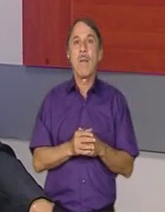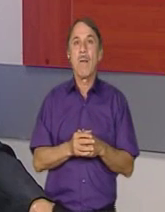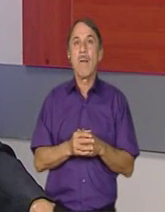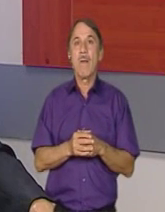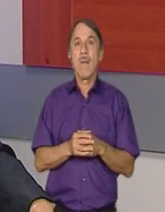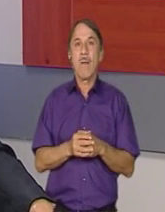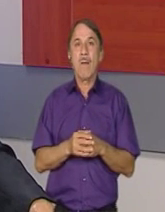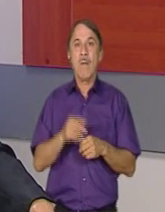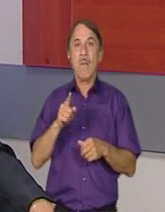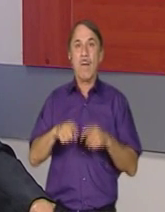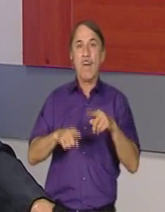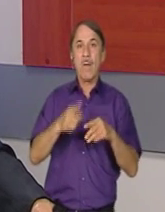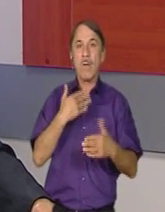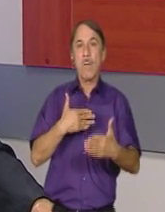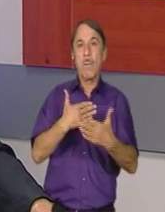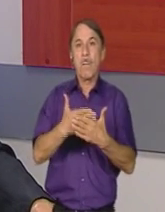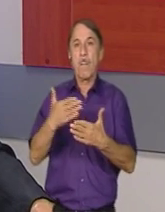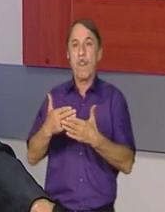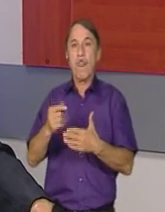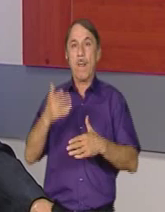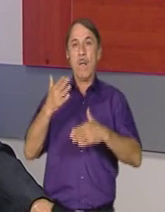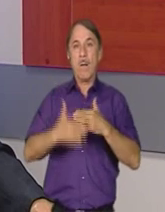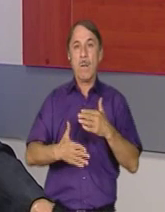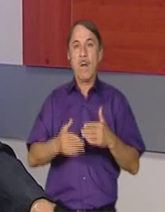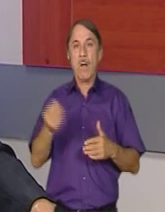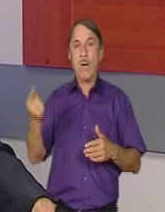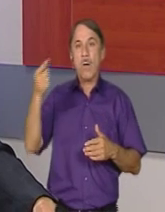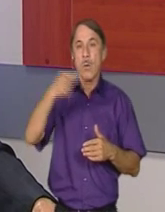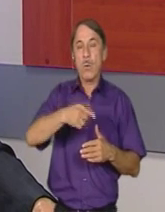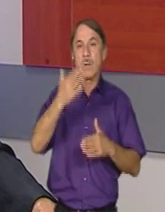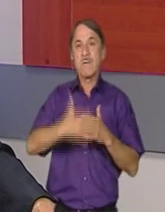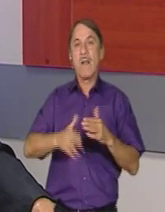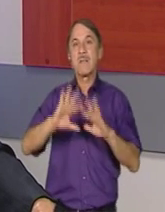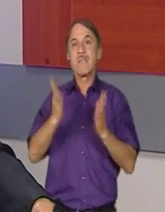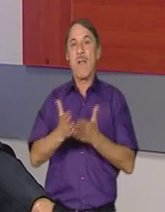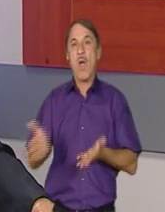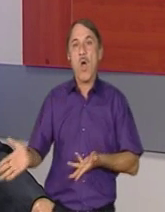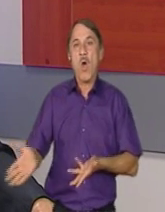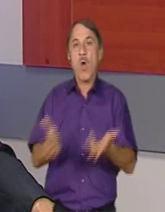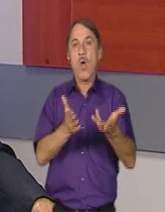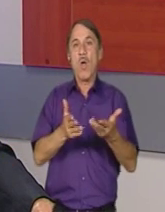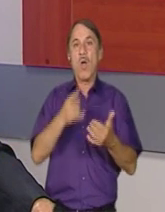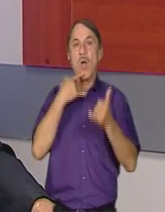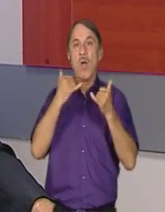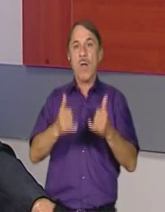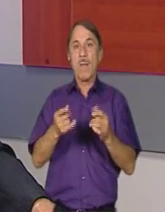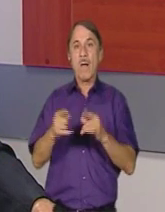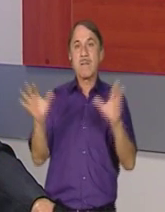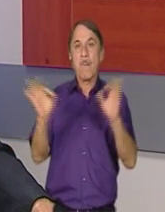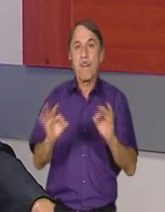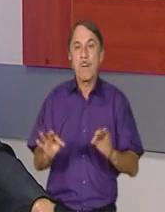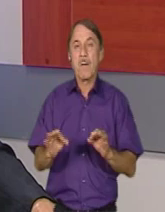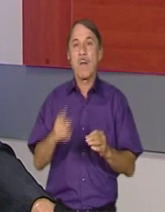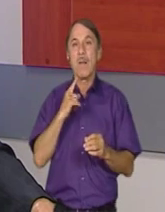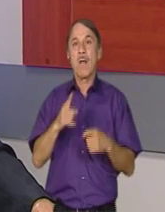to još uvijek važi? To još važi, našem propadanju nema kraja, jer kad dođe kraj, sve ode. Konac delo krasi,